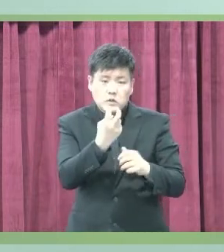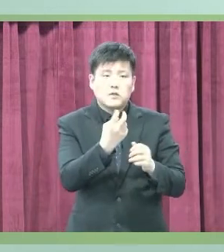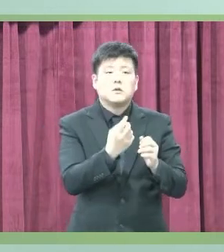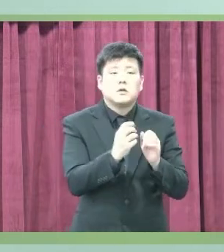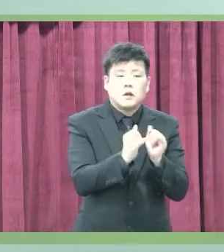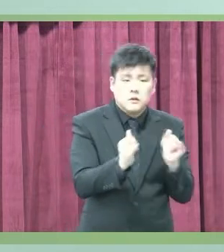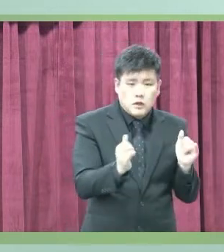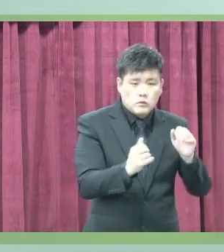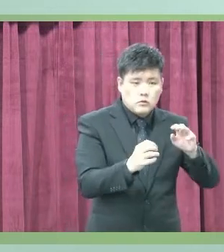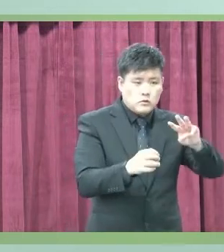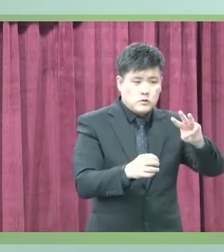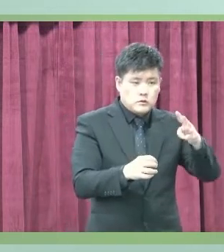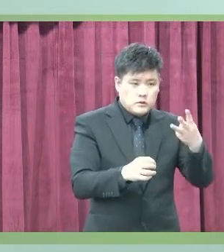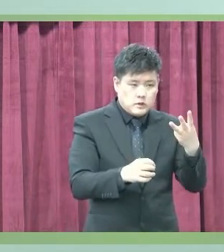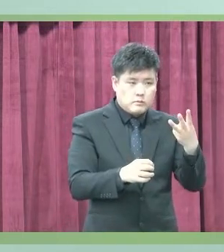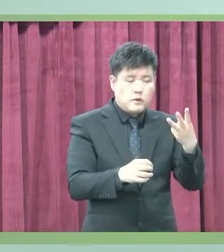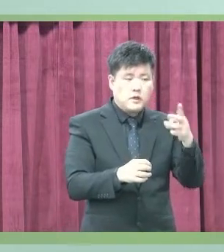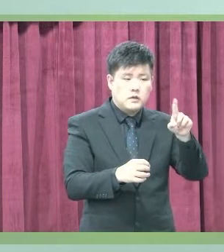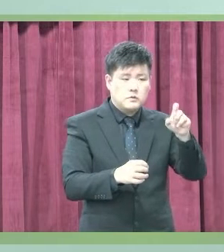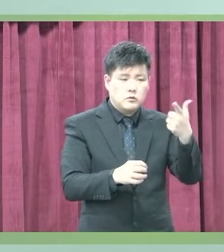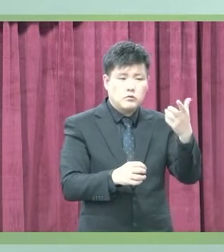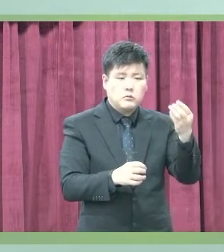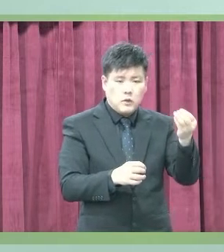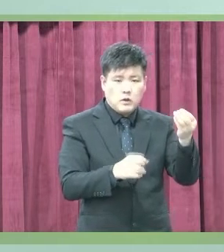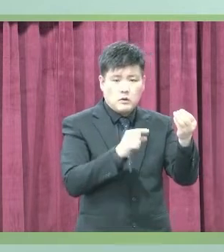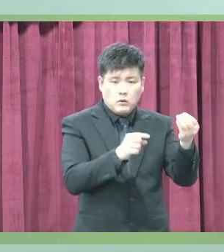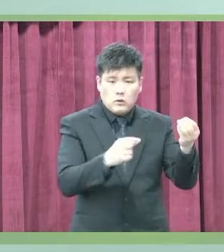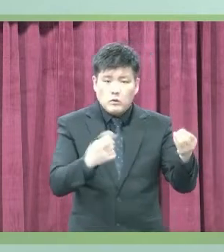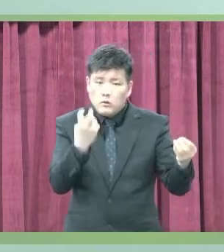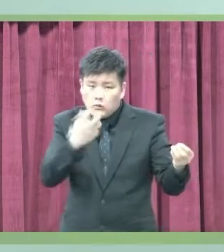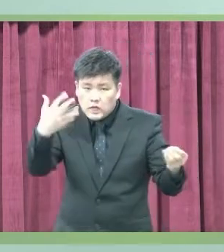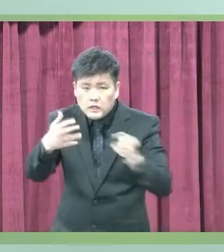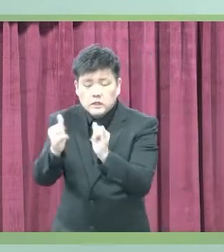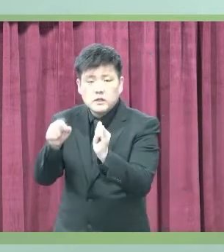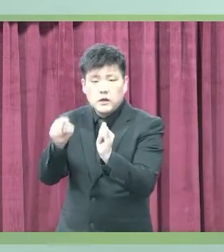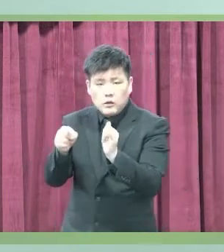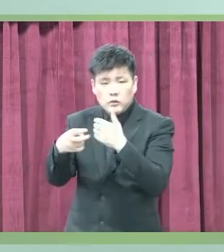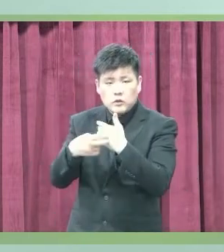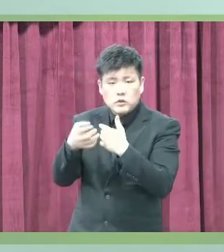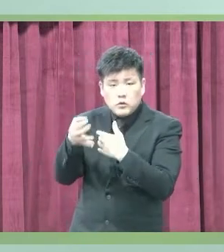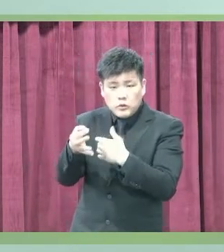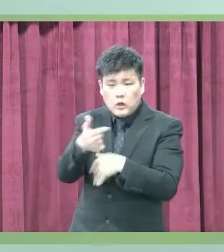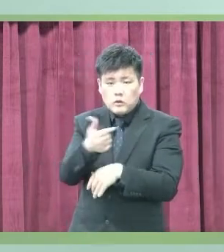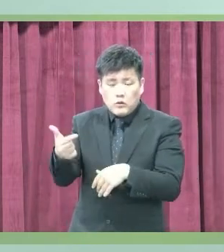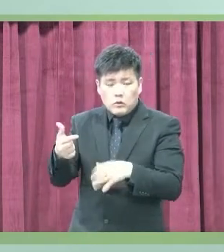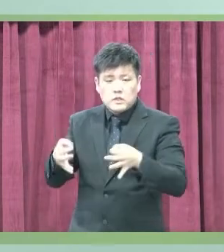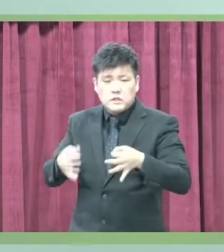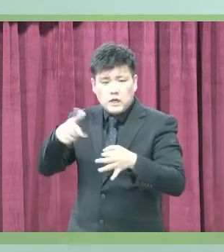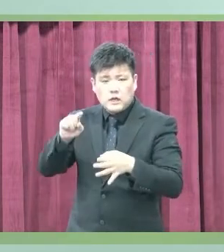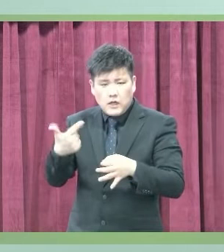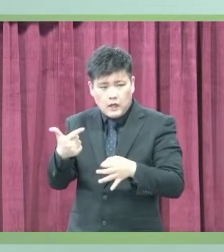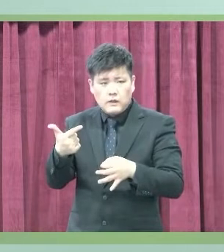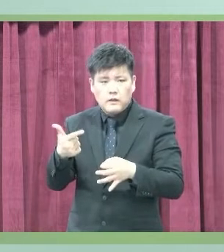진료비는 316.8만 원으로 검진 수검자의 진료비가 높은 장애 유형은 심장, 간,